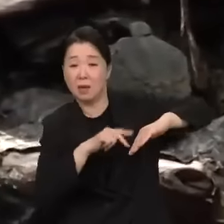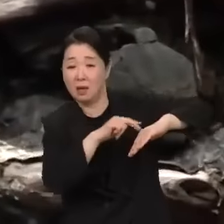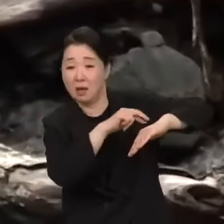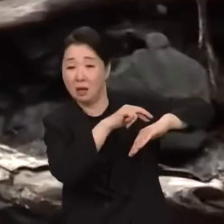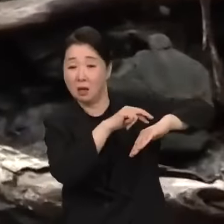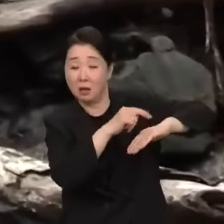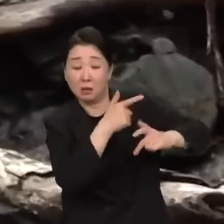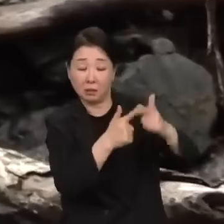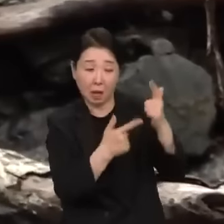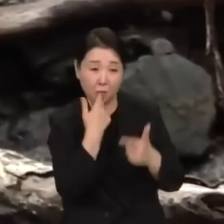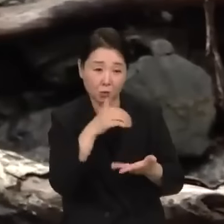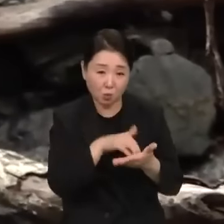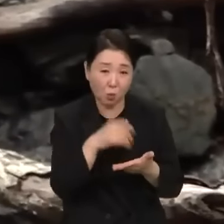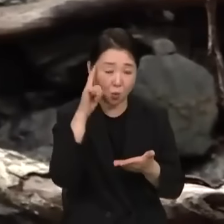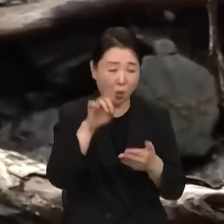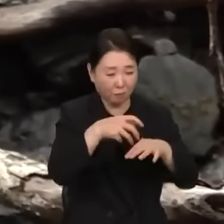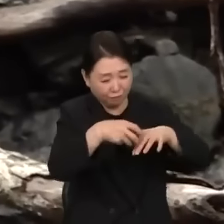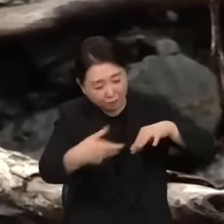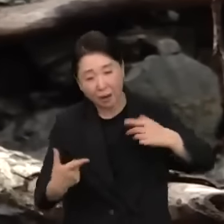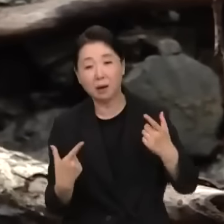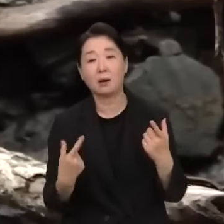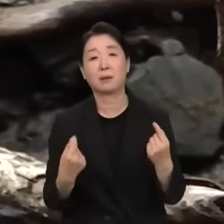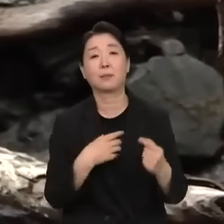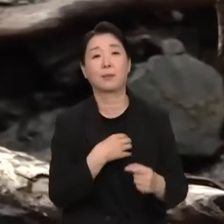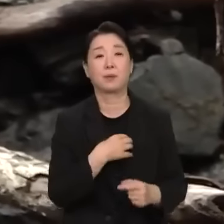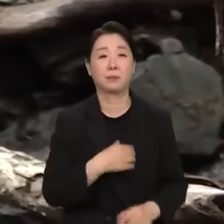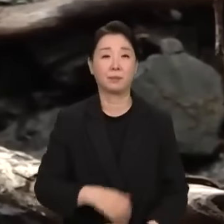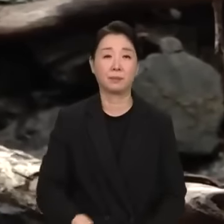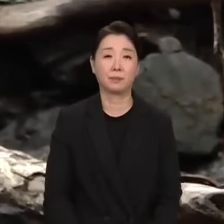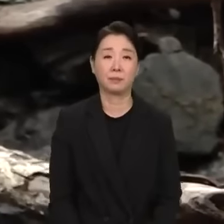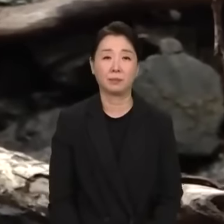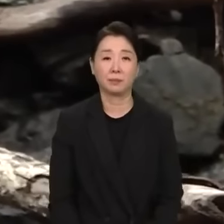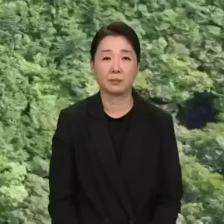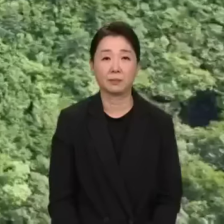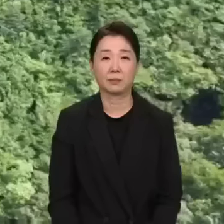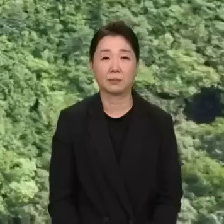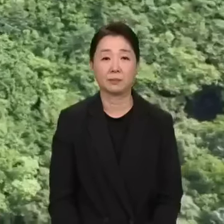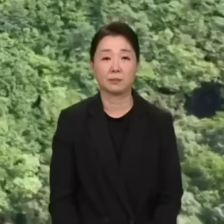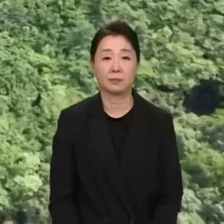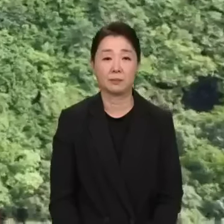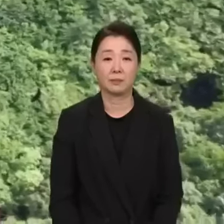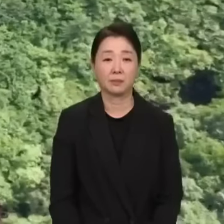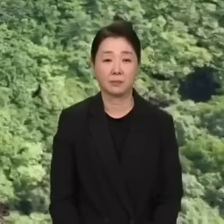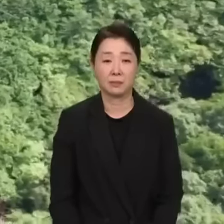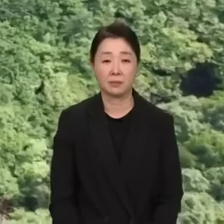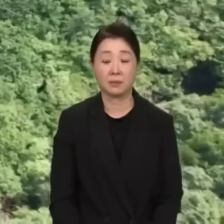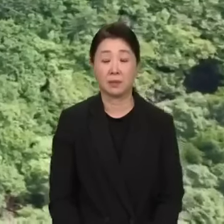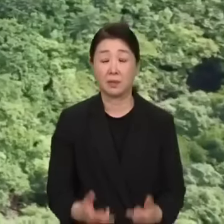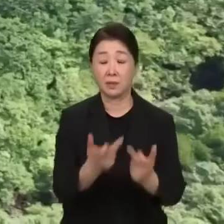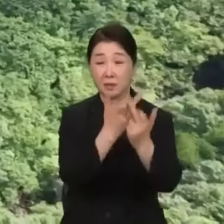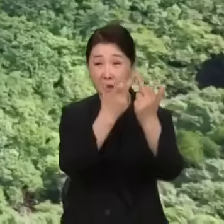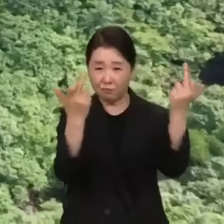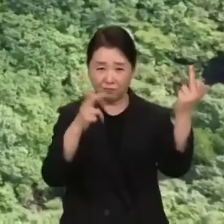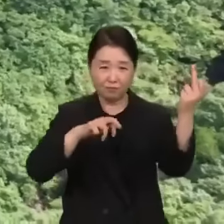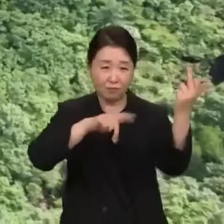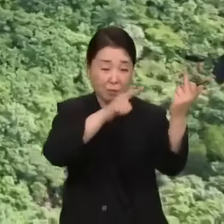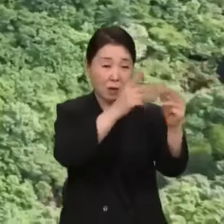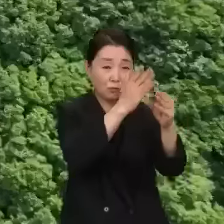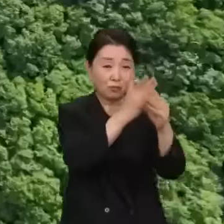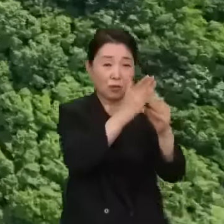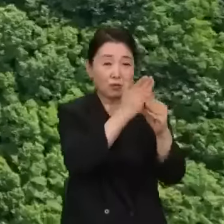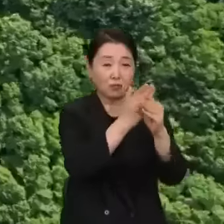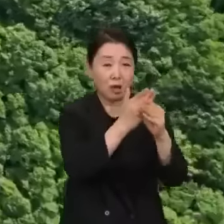나무와 돌들은 금방이라도 굴러떨어질 듯 위태롭게 버티고 있습니다. 산줄기엔 등고선을 따라 중간중간